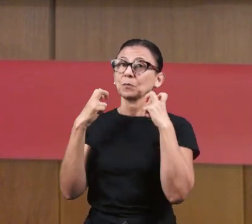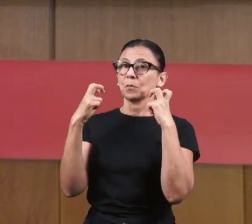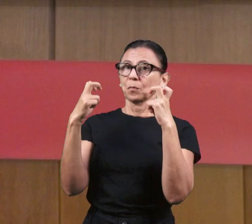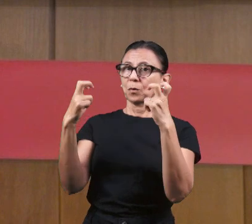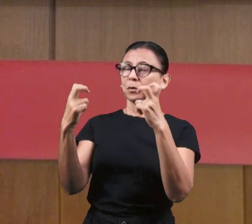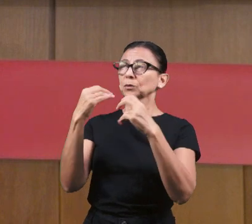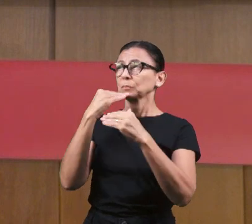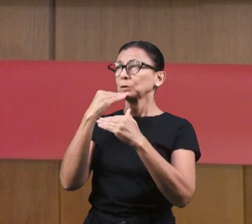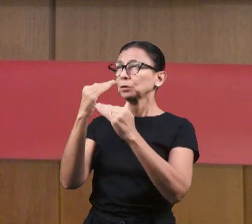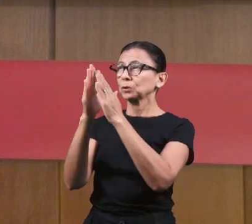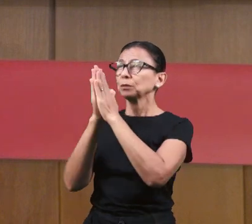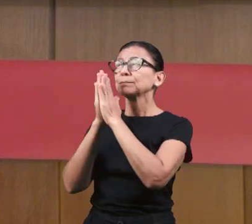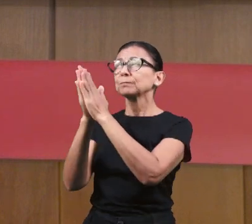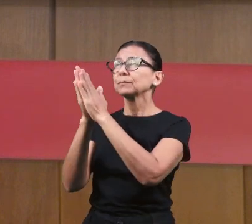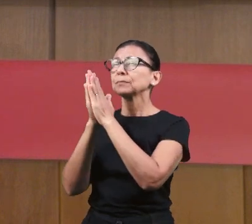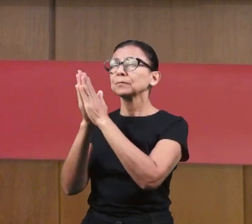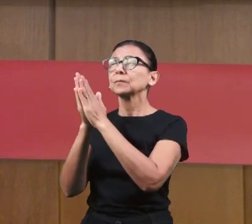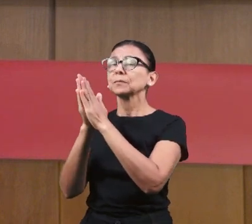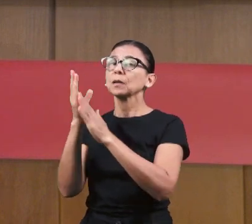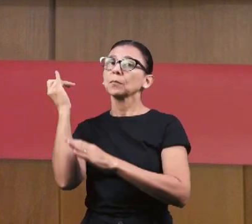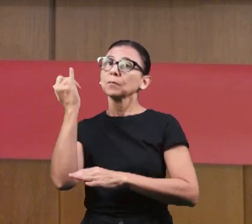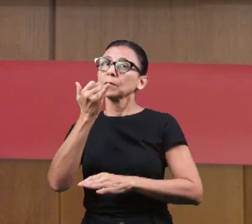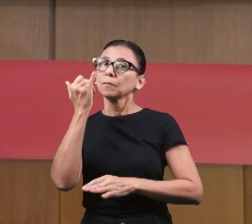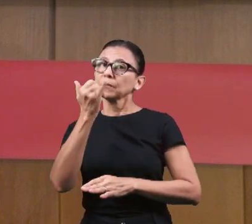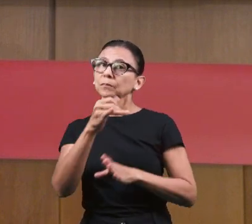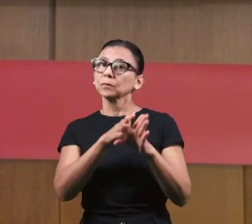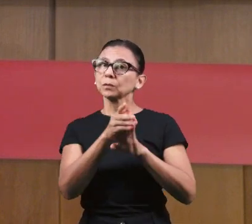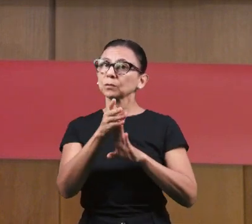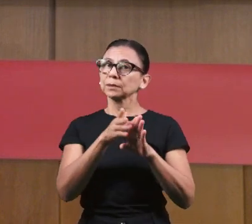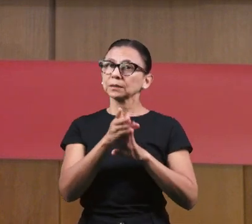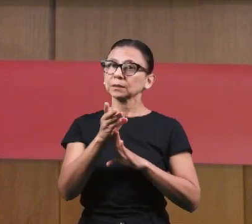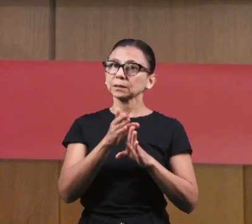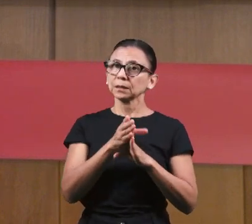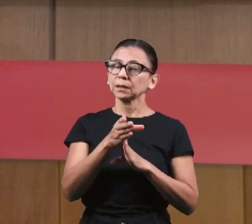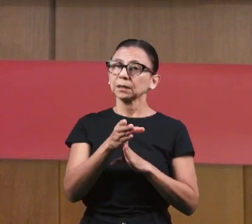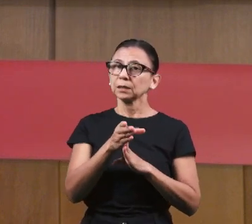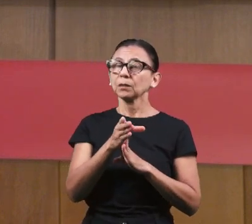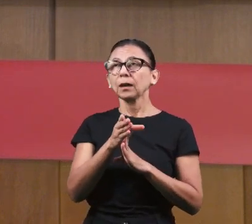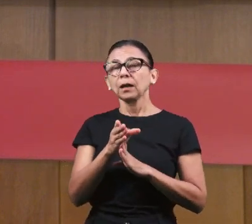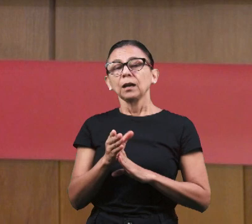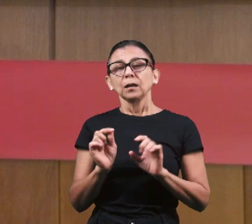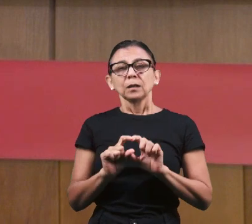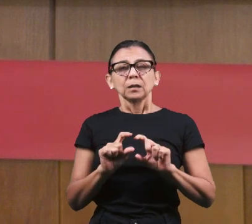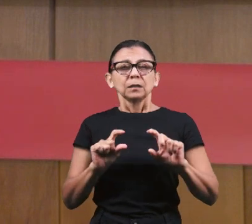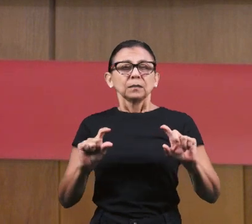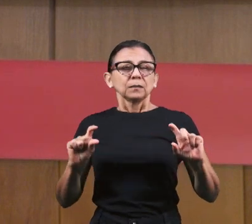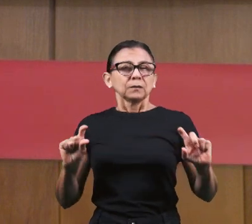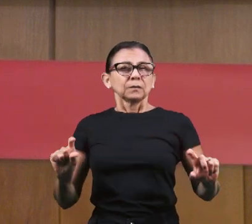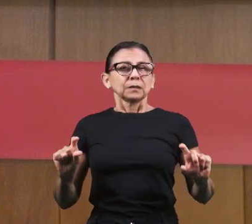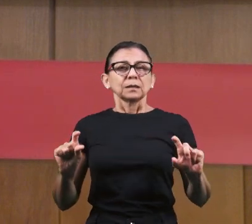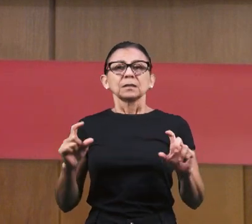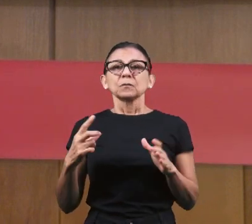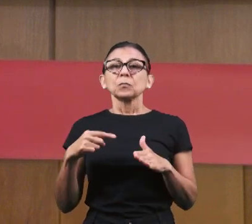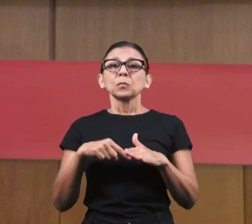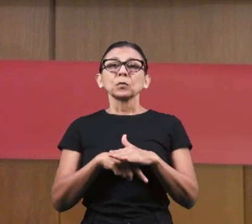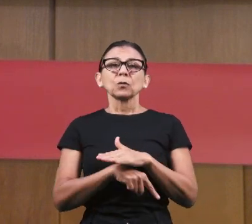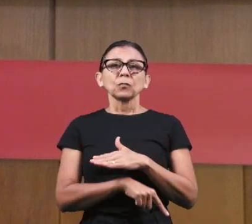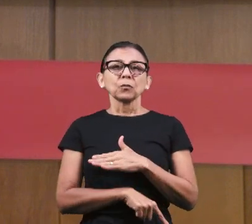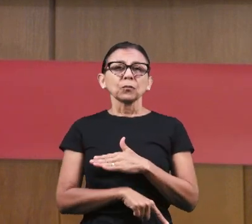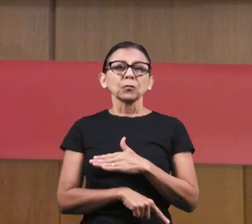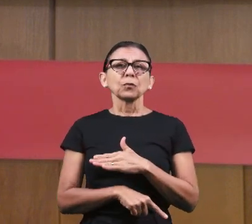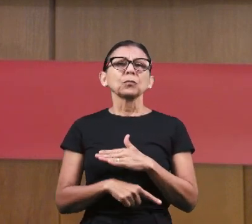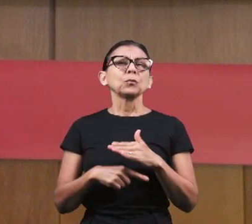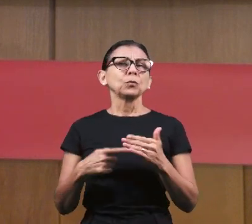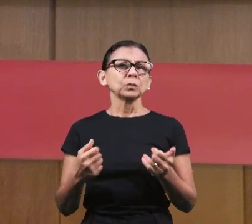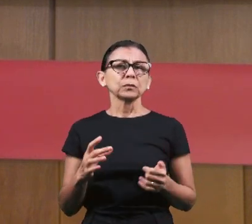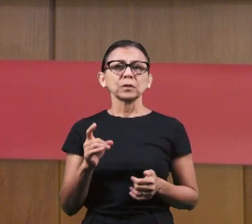notre demande, c'est notre prière, c'est un avertissement, c'est une expression qui dépasse le nom de l'Église,